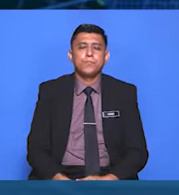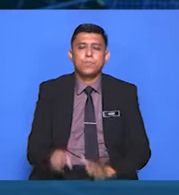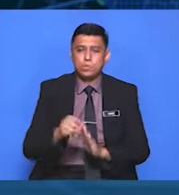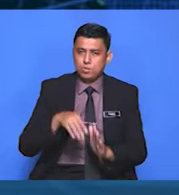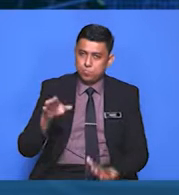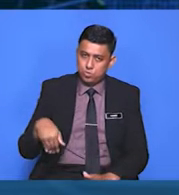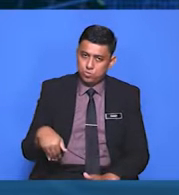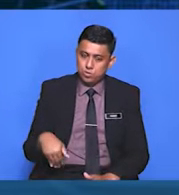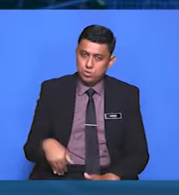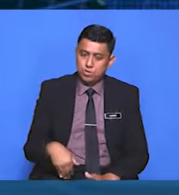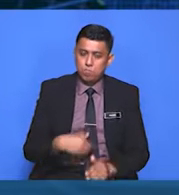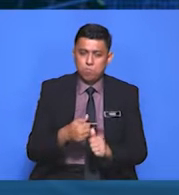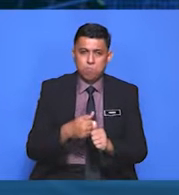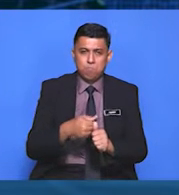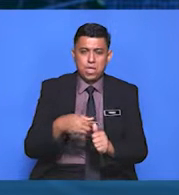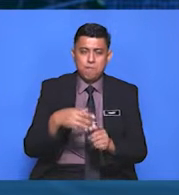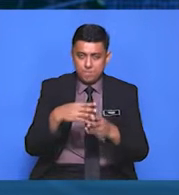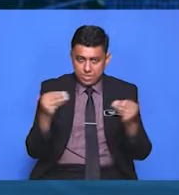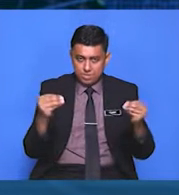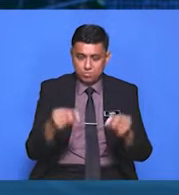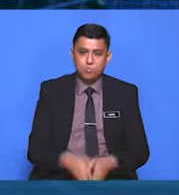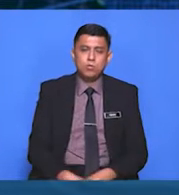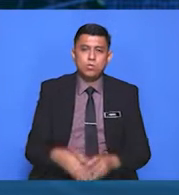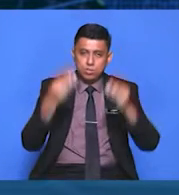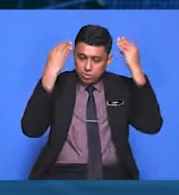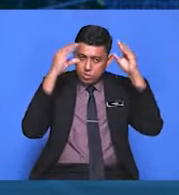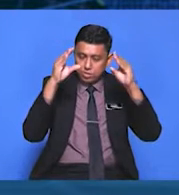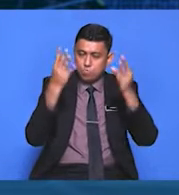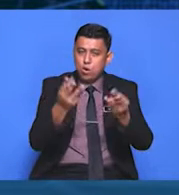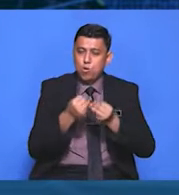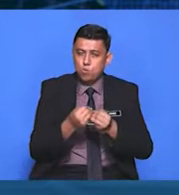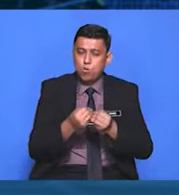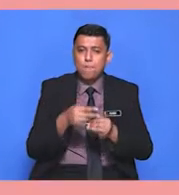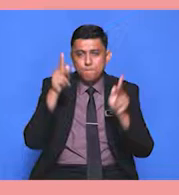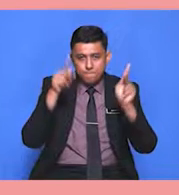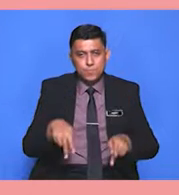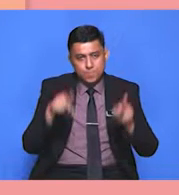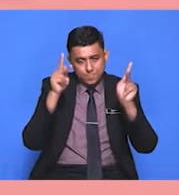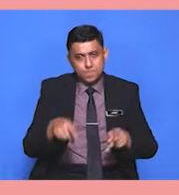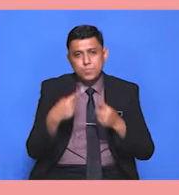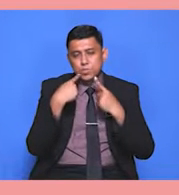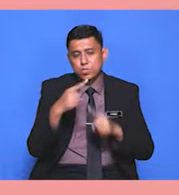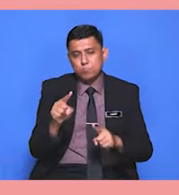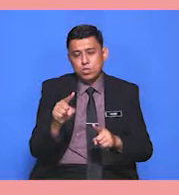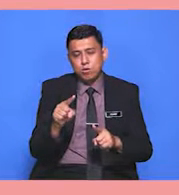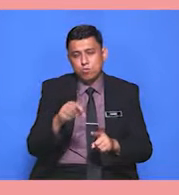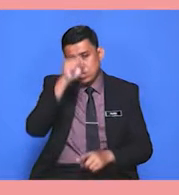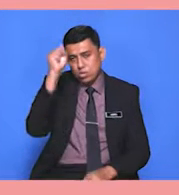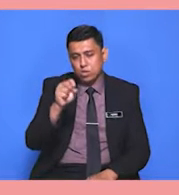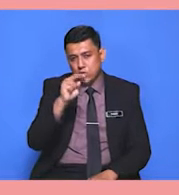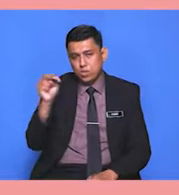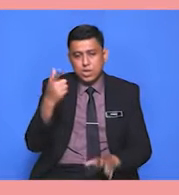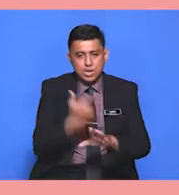Sebelum cikgu mengundur diri, cikgu mahu pelajar-pelajar sekalian menjawab soalan